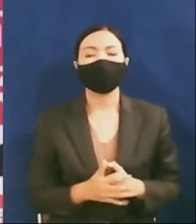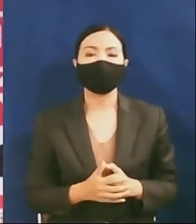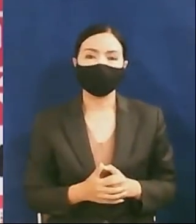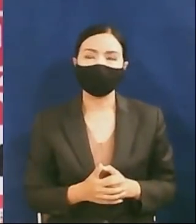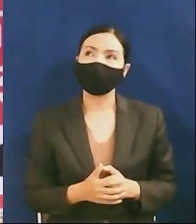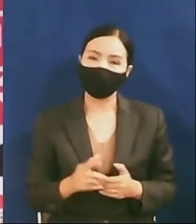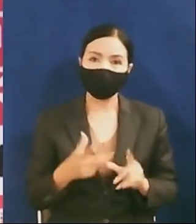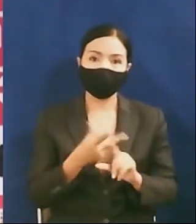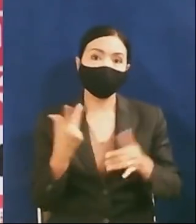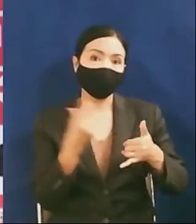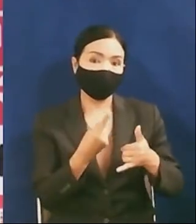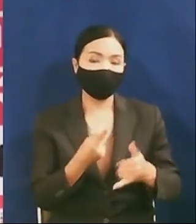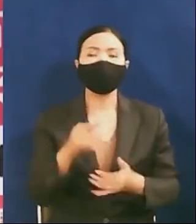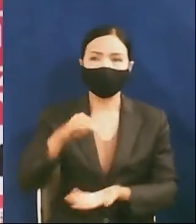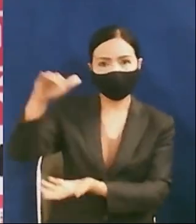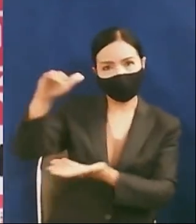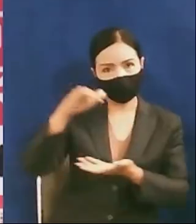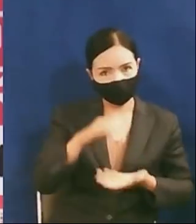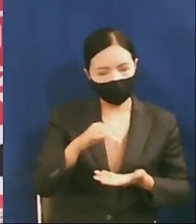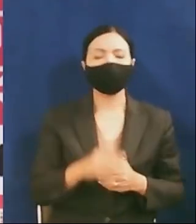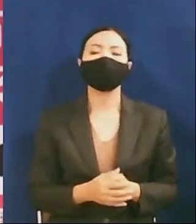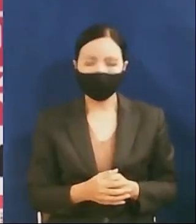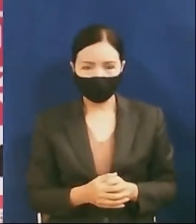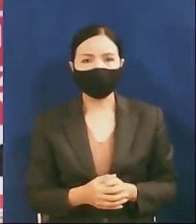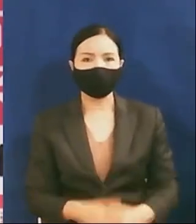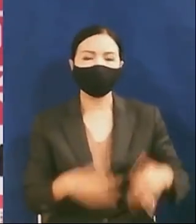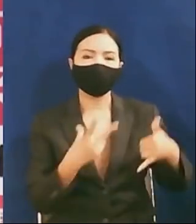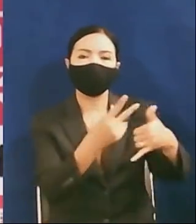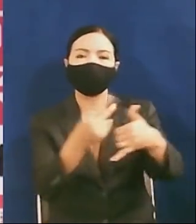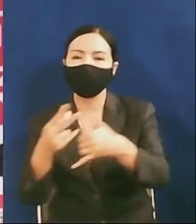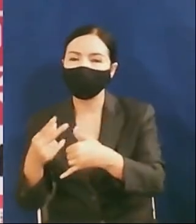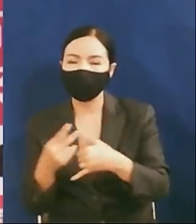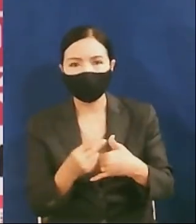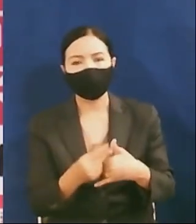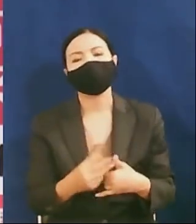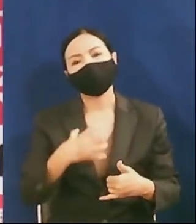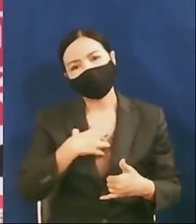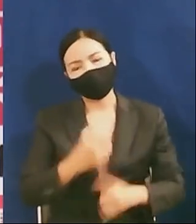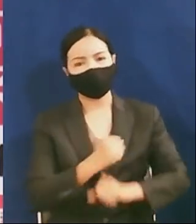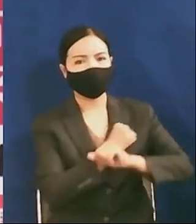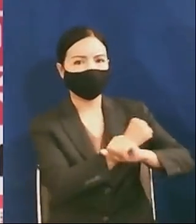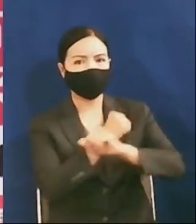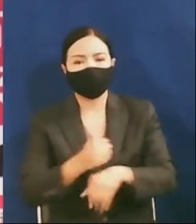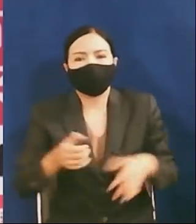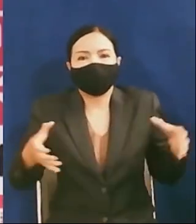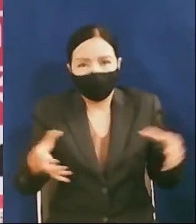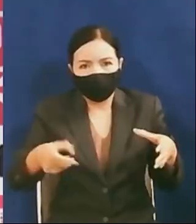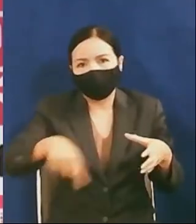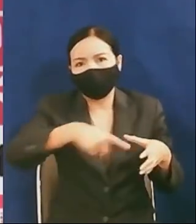ซีนมาเพื่อที่จะใช้ในสูตรที่จะกระตุ้นให้เกิดภูมิคุ้มกันในเวลาที่รวดเร็วนะครับอย่